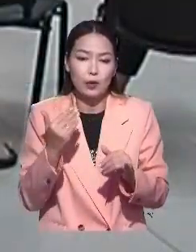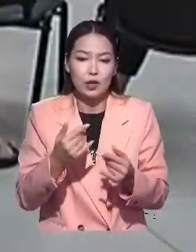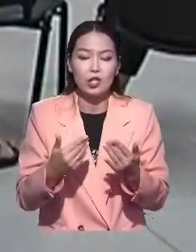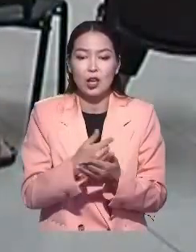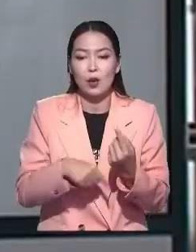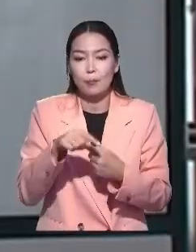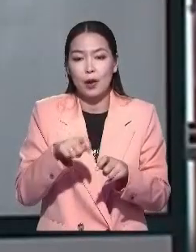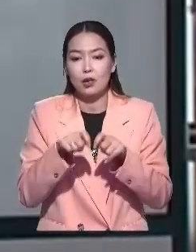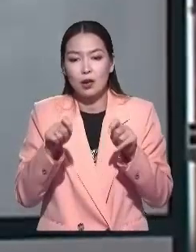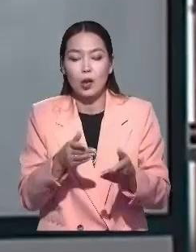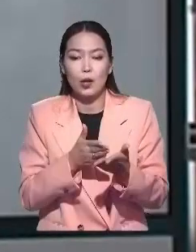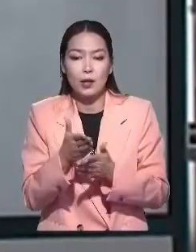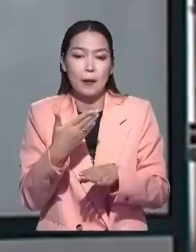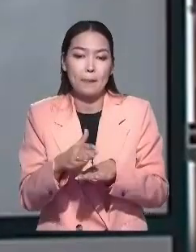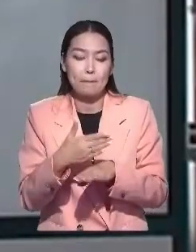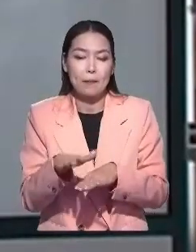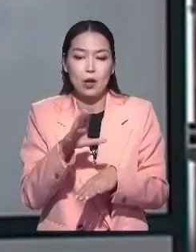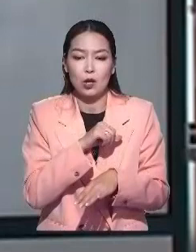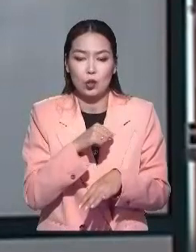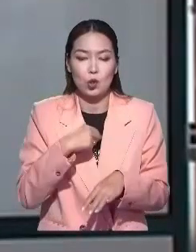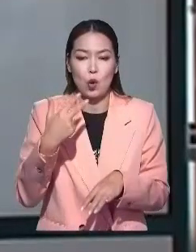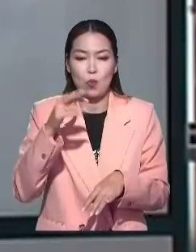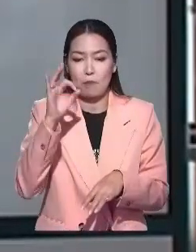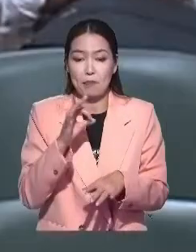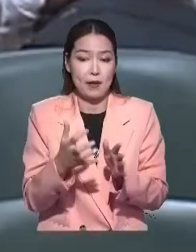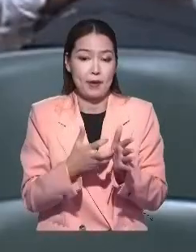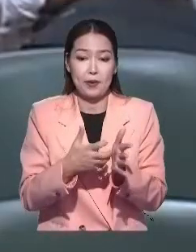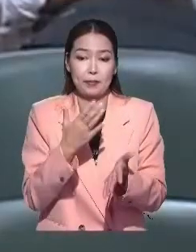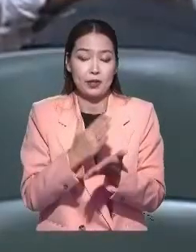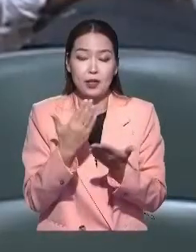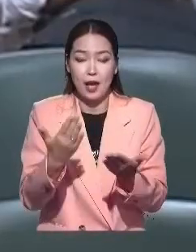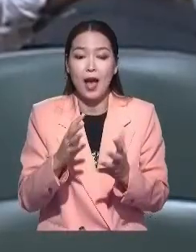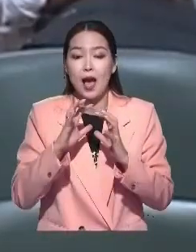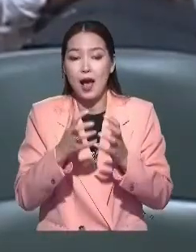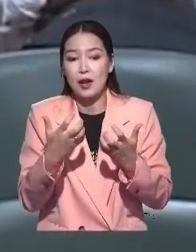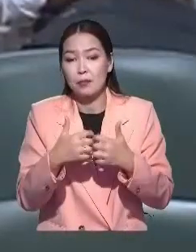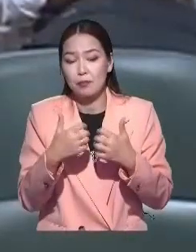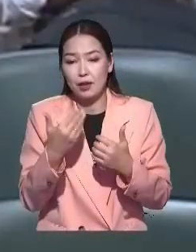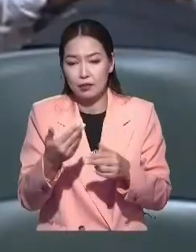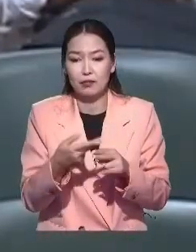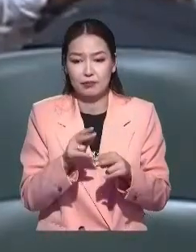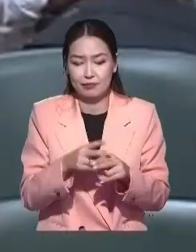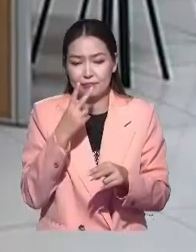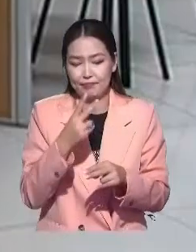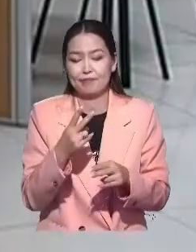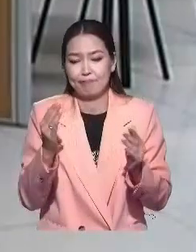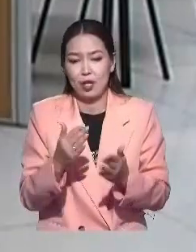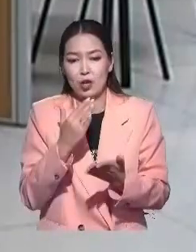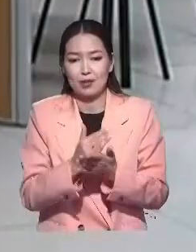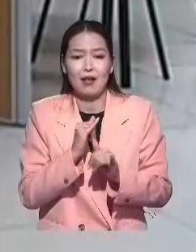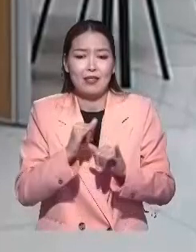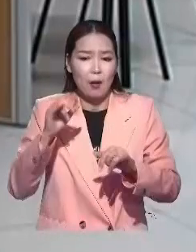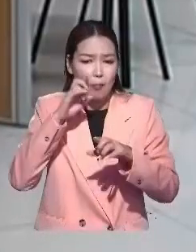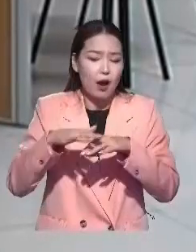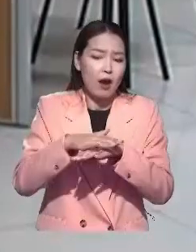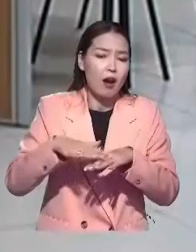кәсіпорындарын ашуға бағытталған несиелердің үлесі 30%-ға да жетпейді. Бұл әлемдік статистикада кері процесс саналады. Дамыған мемлекеттердің алдыңғы